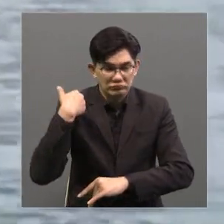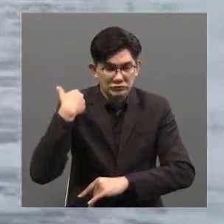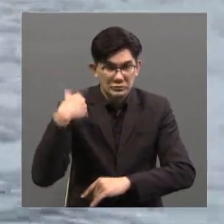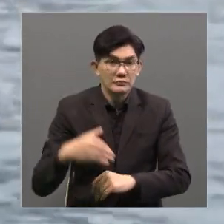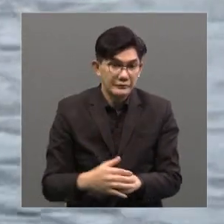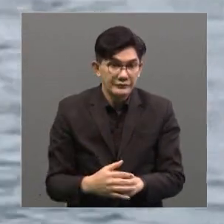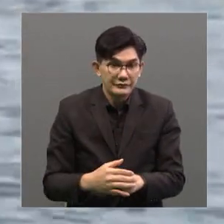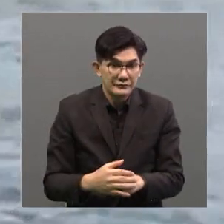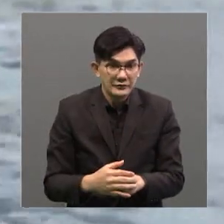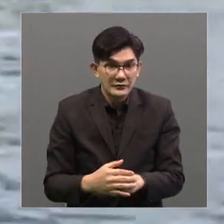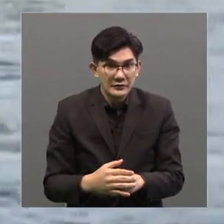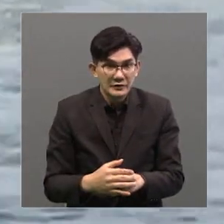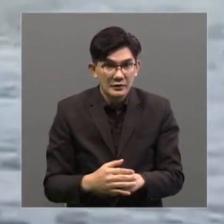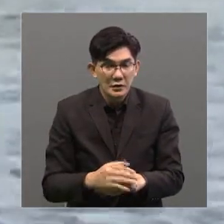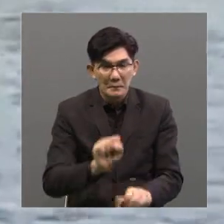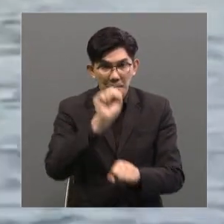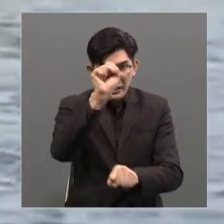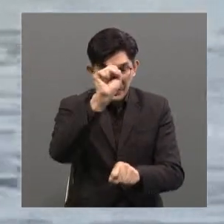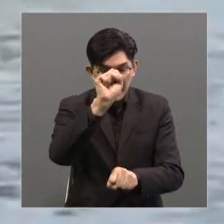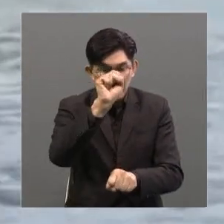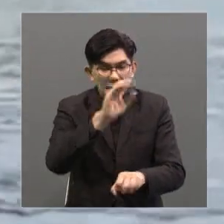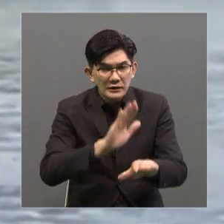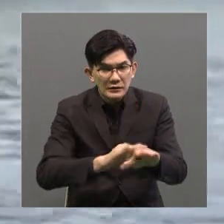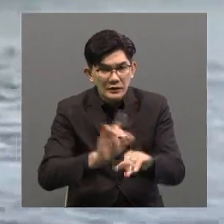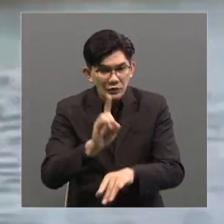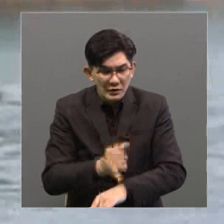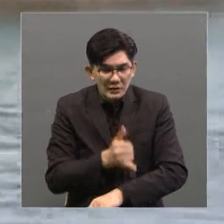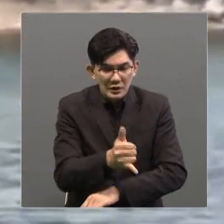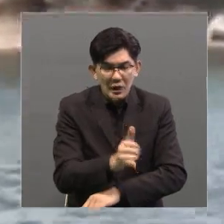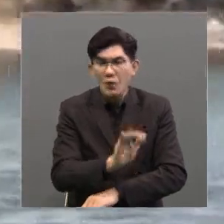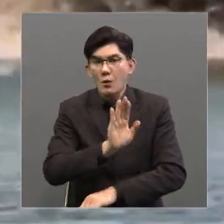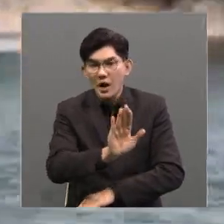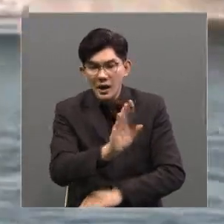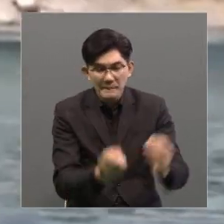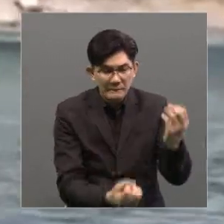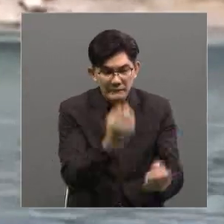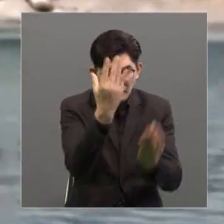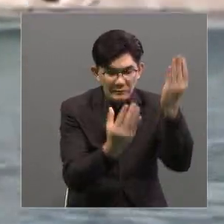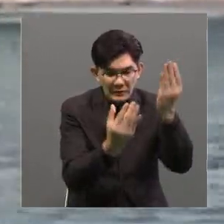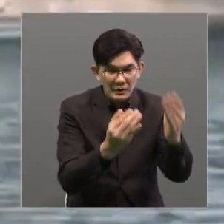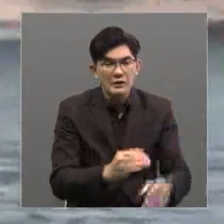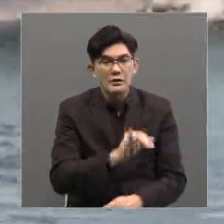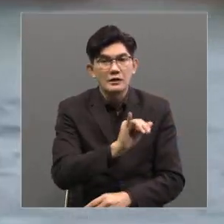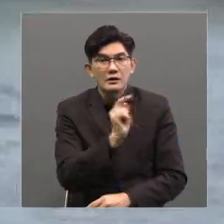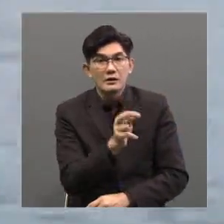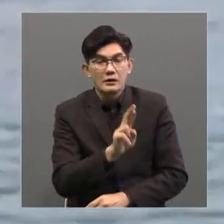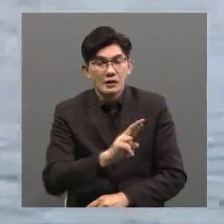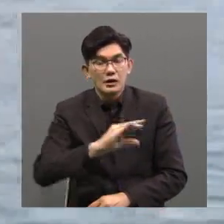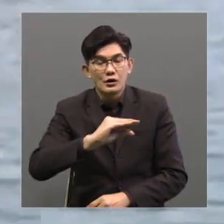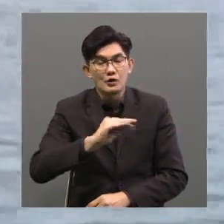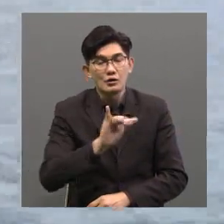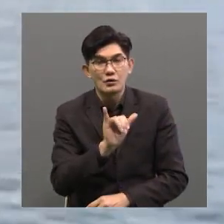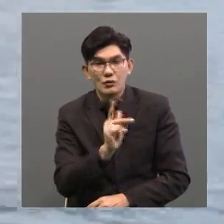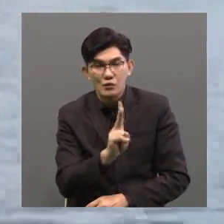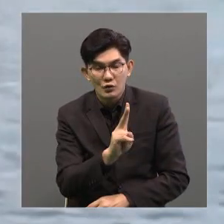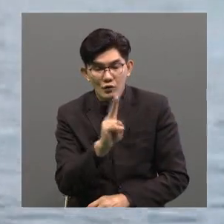พราะฉะนั้นจึงมีการปิดประกาศการเข้าใช้พื้นที่ทั้งอุทยานแห่งชาติไซโยกอุทยานแห่งชาติเขาแหลมแล้วก็อุทยานแ